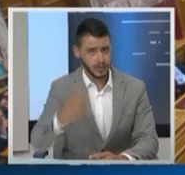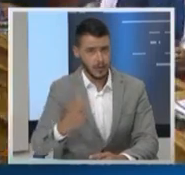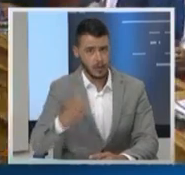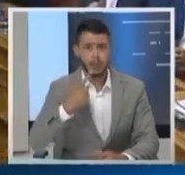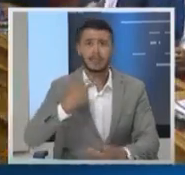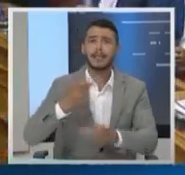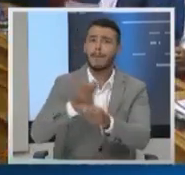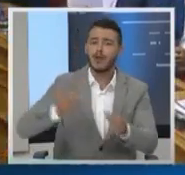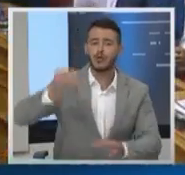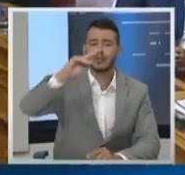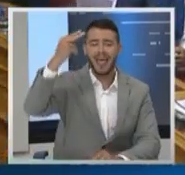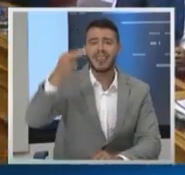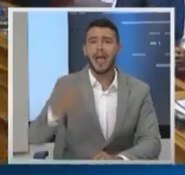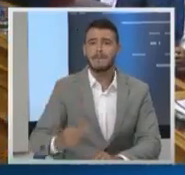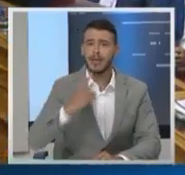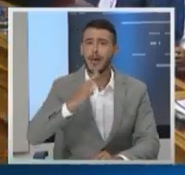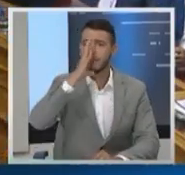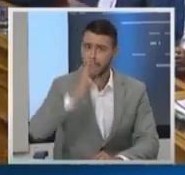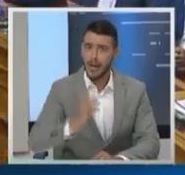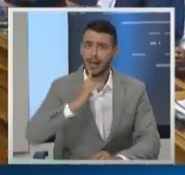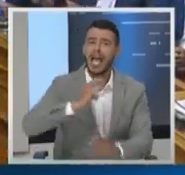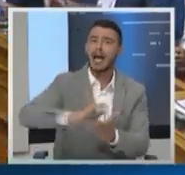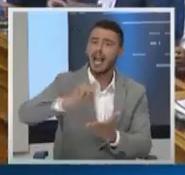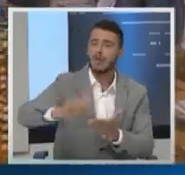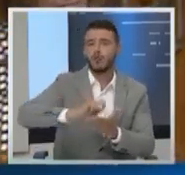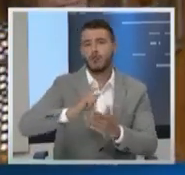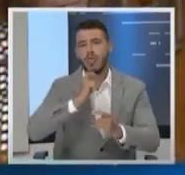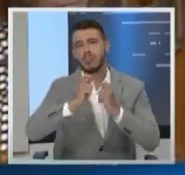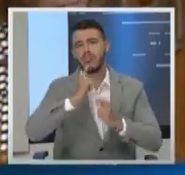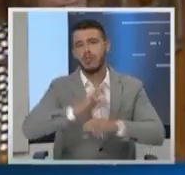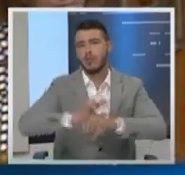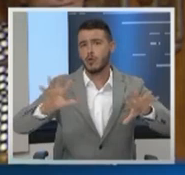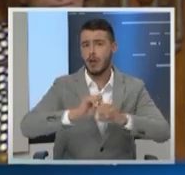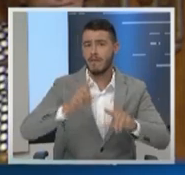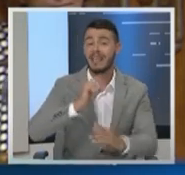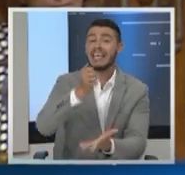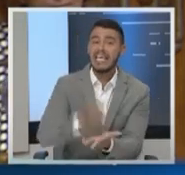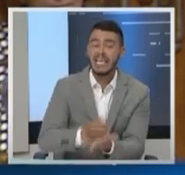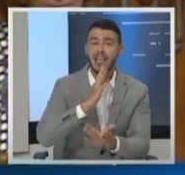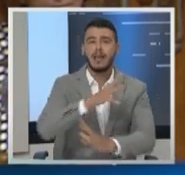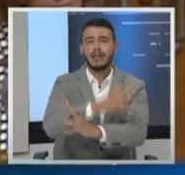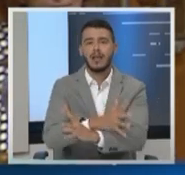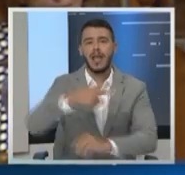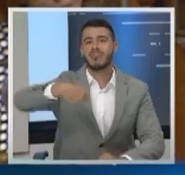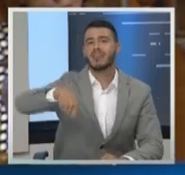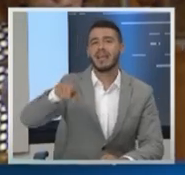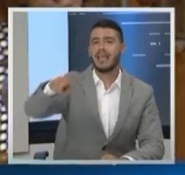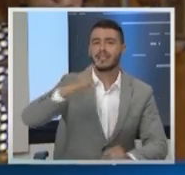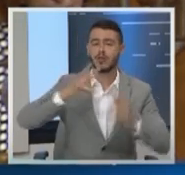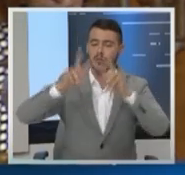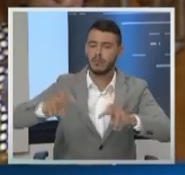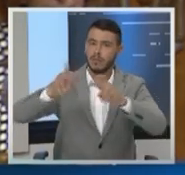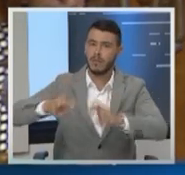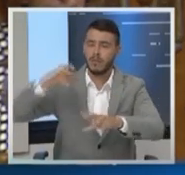απασχολούν τα μέσα ενημέρωσης και τις εισαγγελικές και δικαστικές αρχές, τους δικαστικούς λειτουργούς.